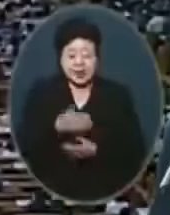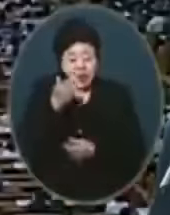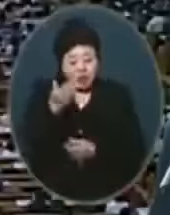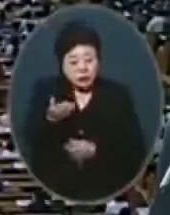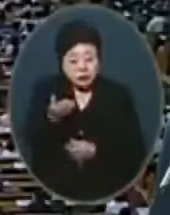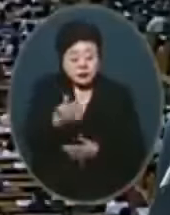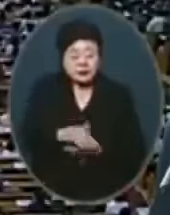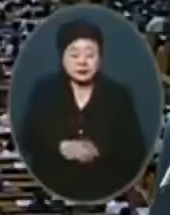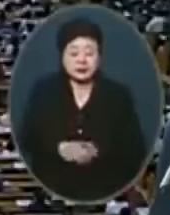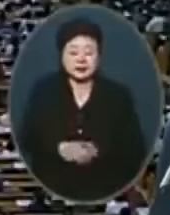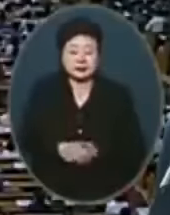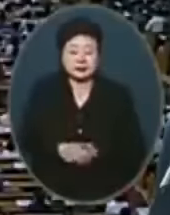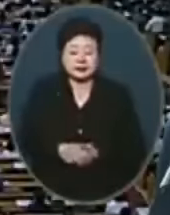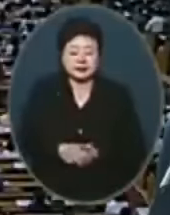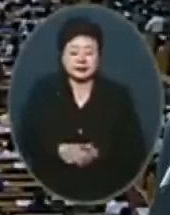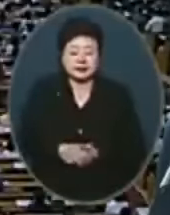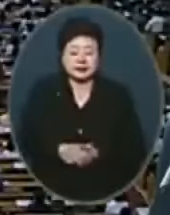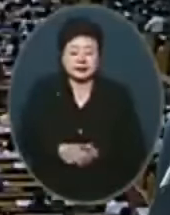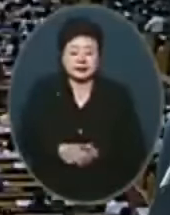여러분,